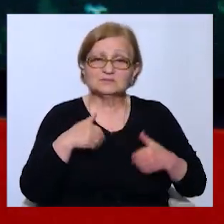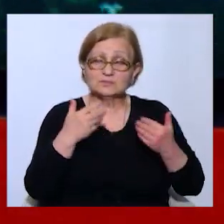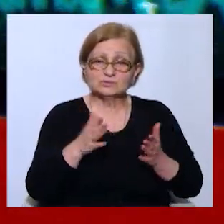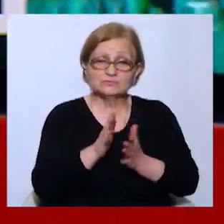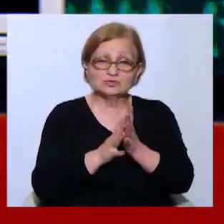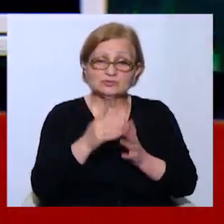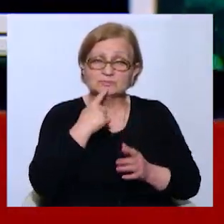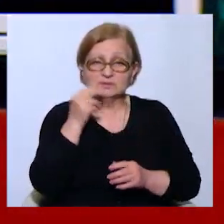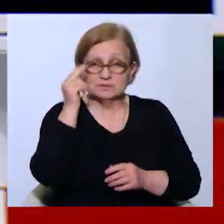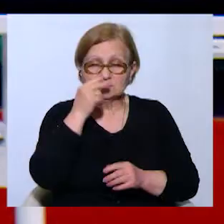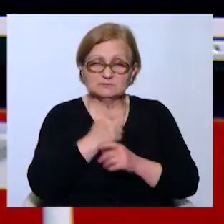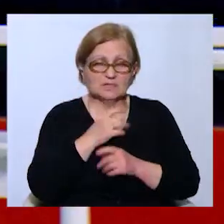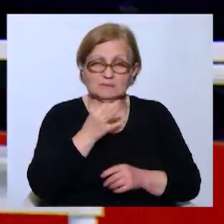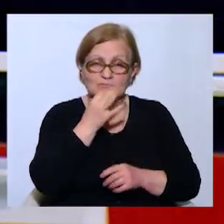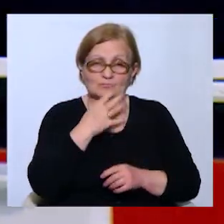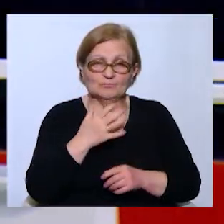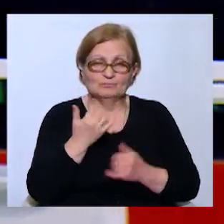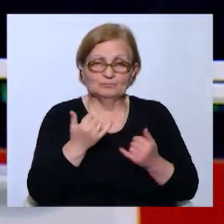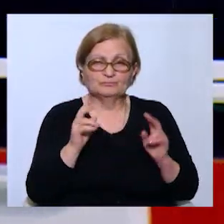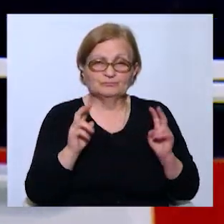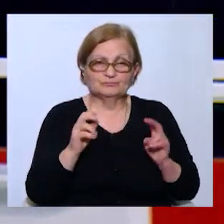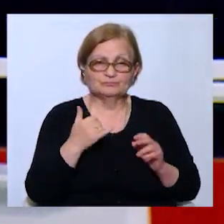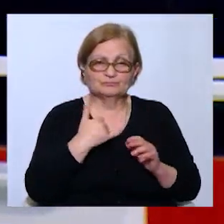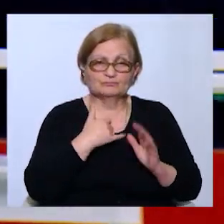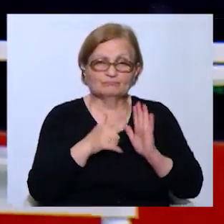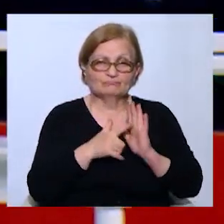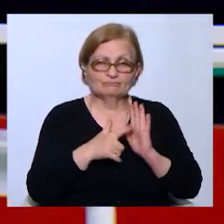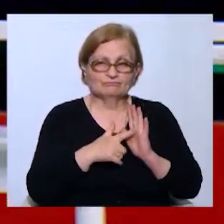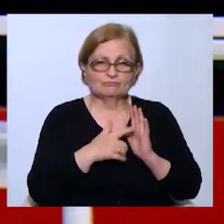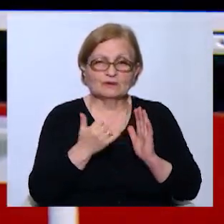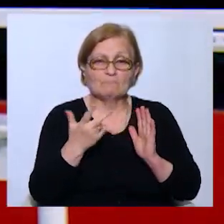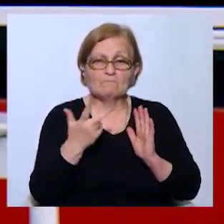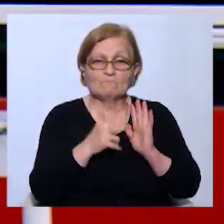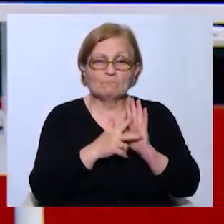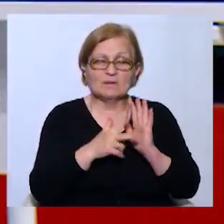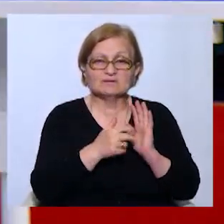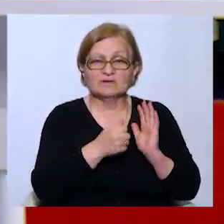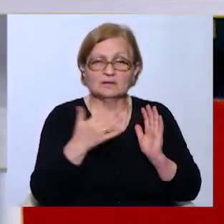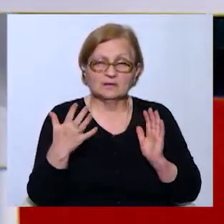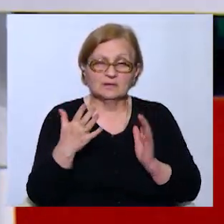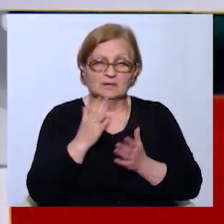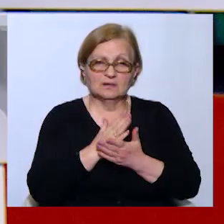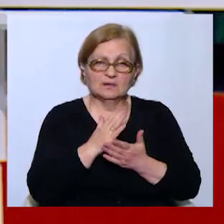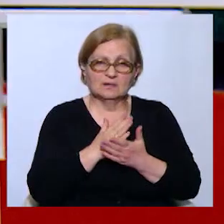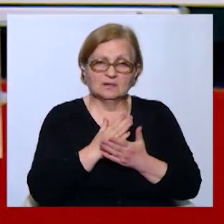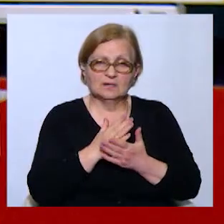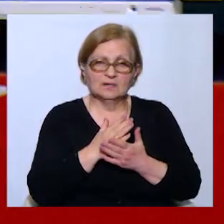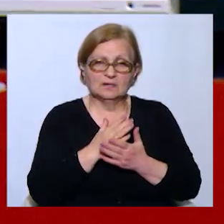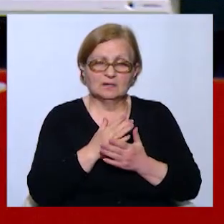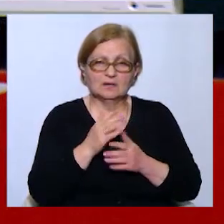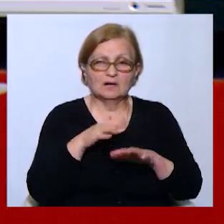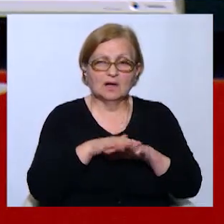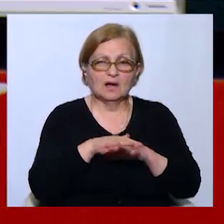მომწონს. Და დღევანდელი გაკვეთილის თემა მე7 კლასში, მერვე გაკვეთილი გვაქვს დღეს, თუ არ ვცდები, არის